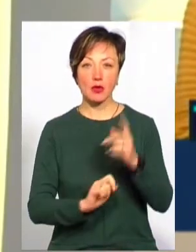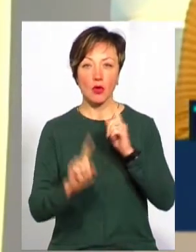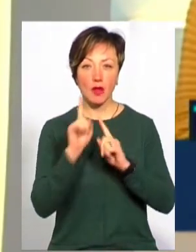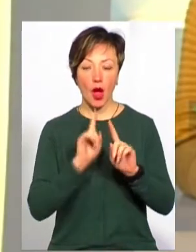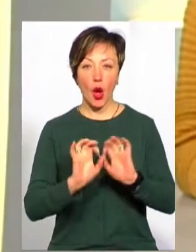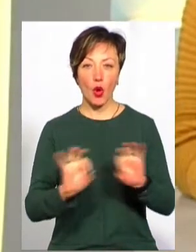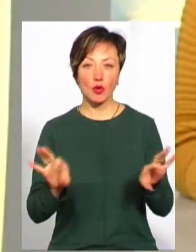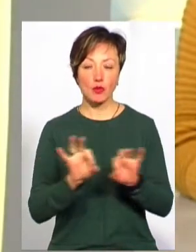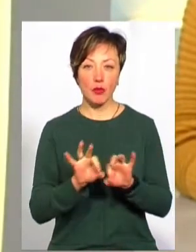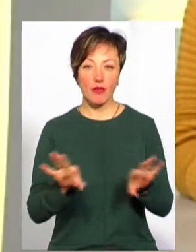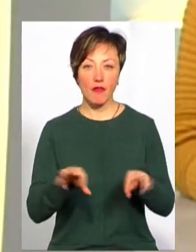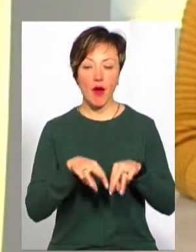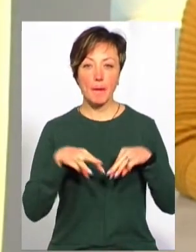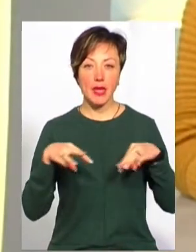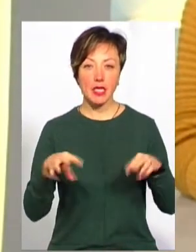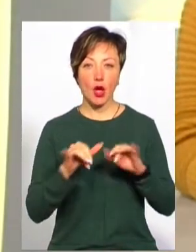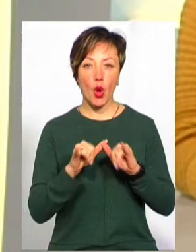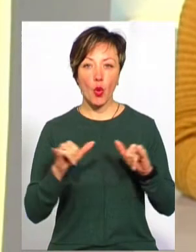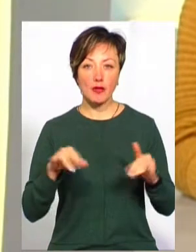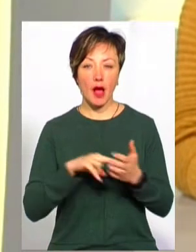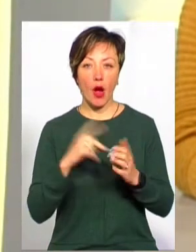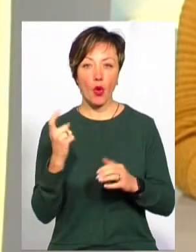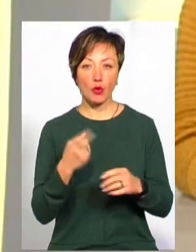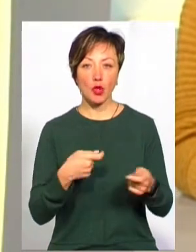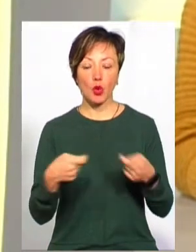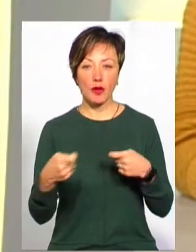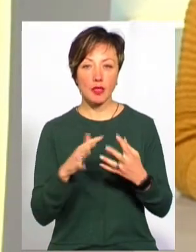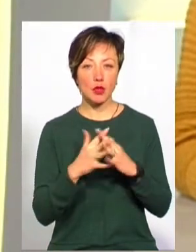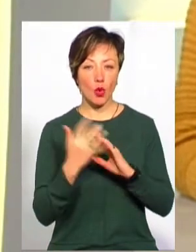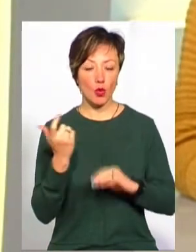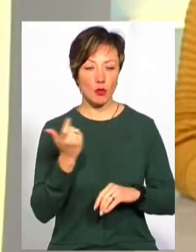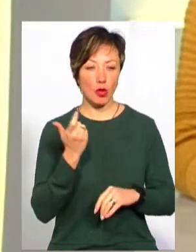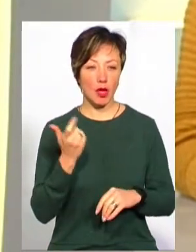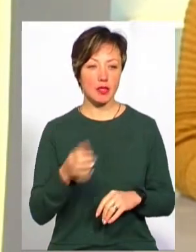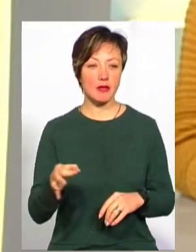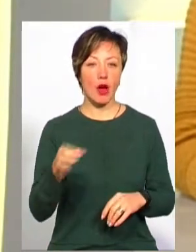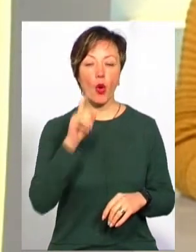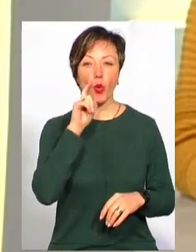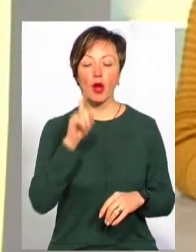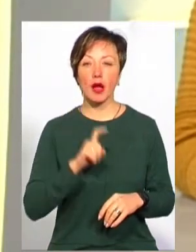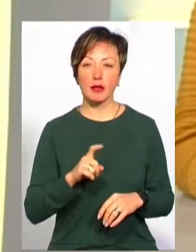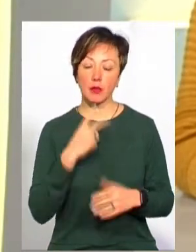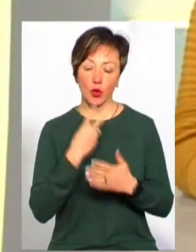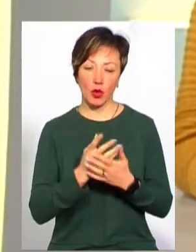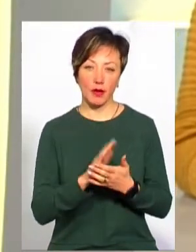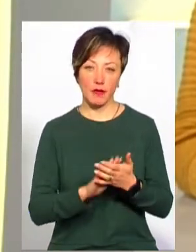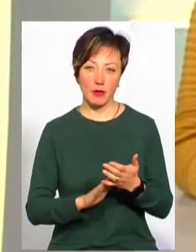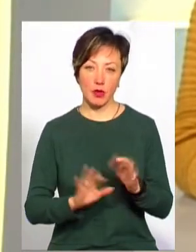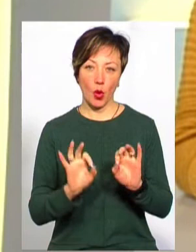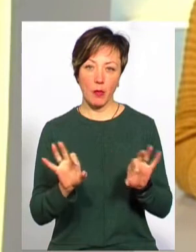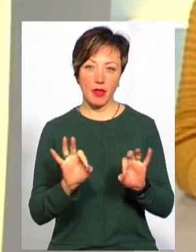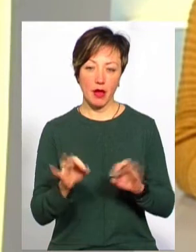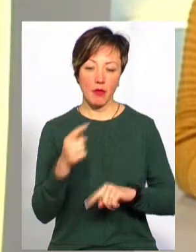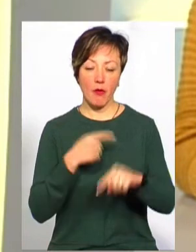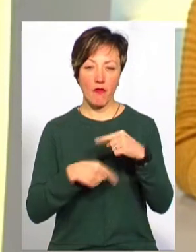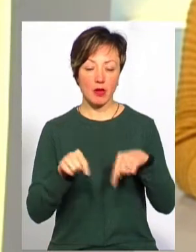Тимофій Милованов, міністр розвитку економіки, торгівлі та сільського господарства України. Подивимось його